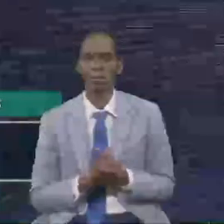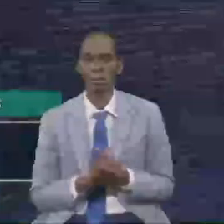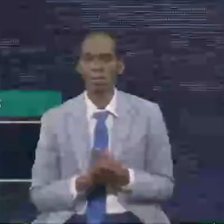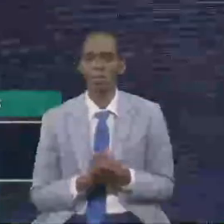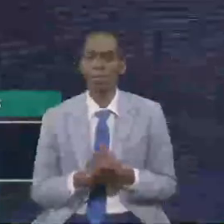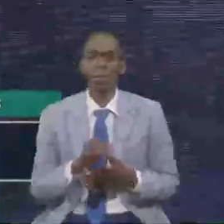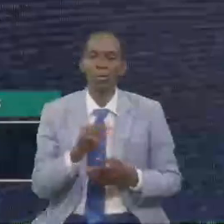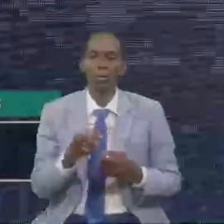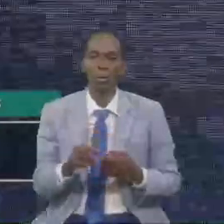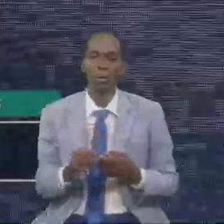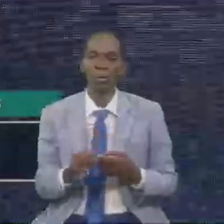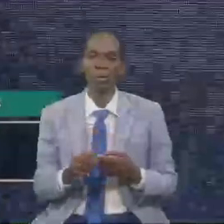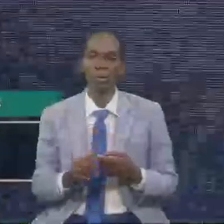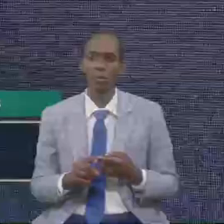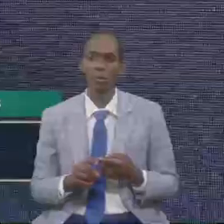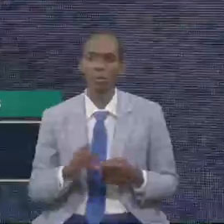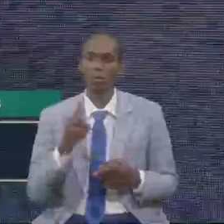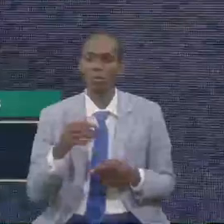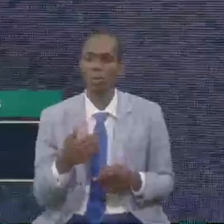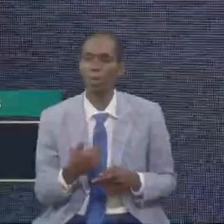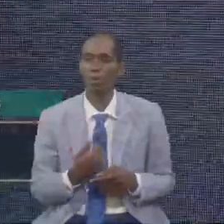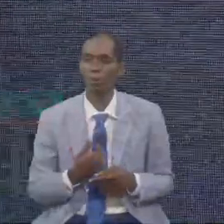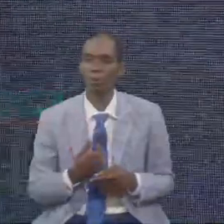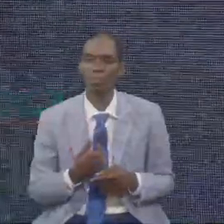Quand vous êtes devant les personnes âgées,